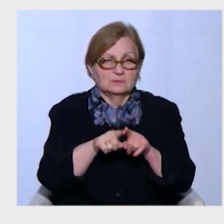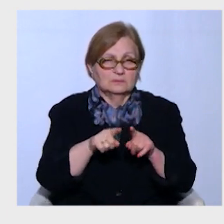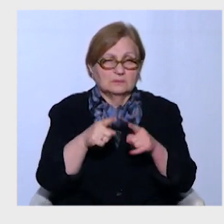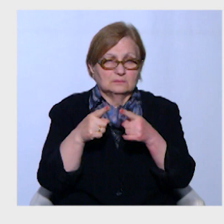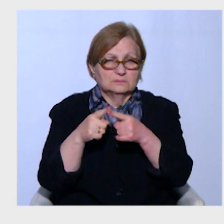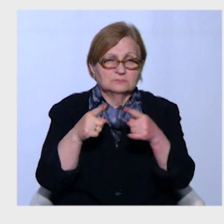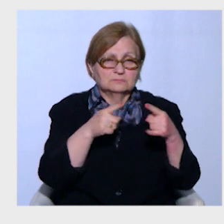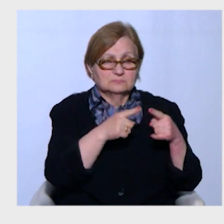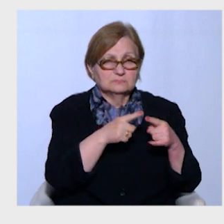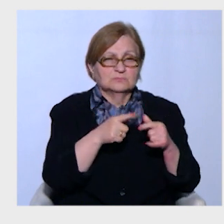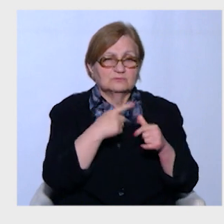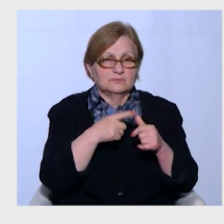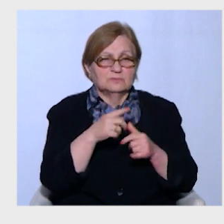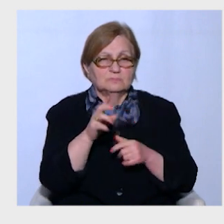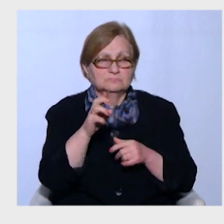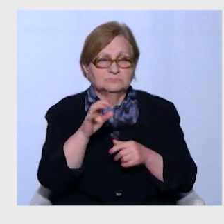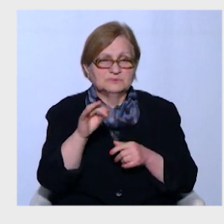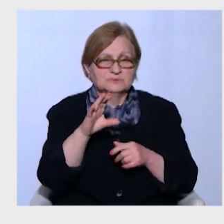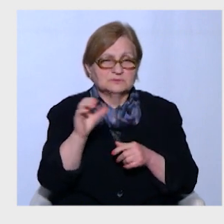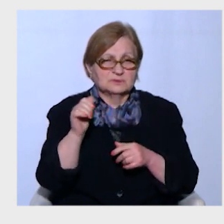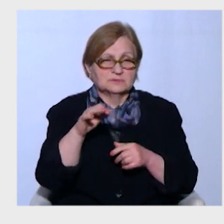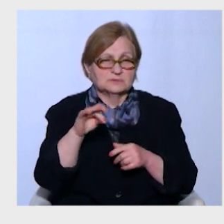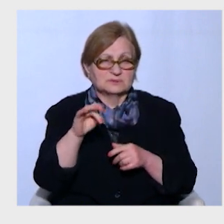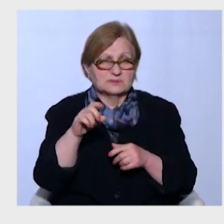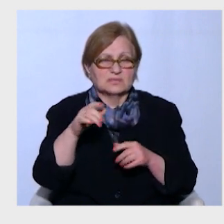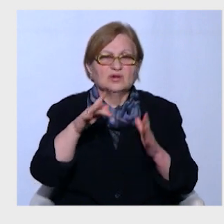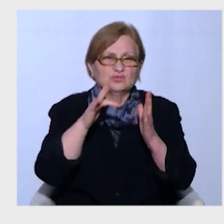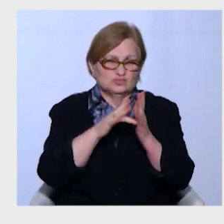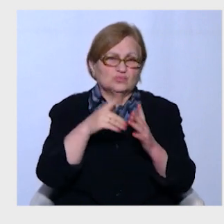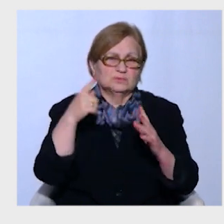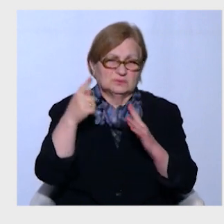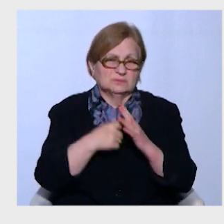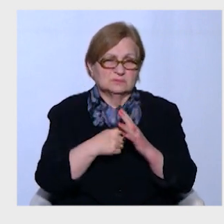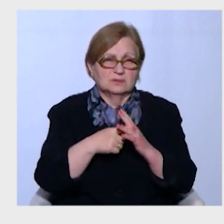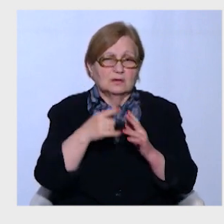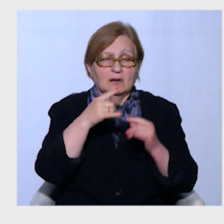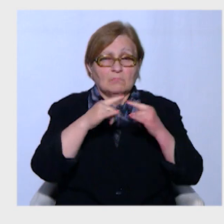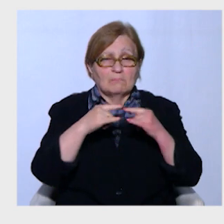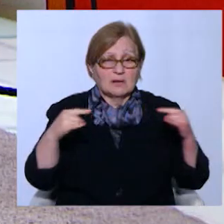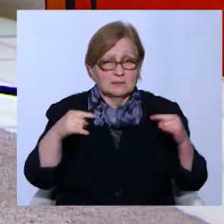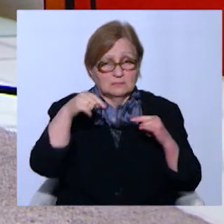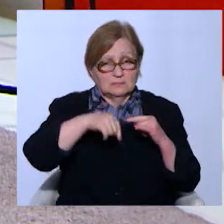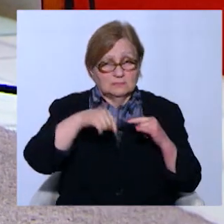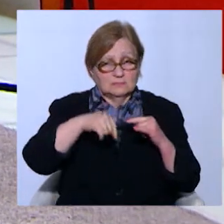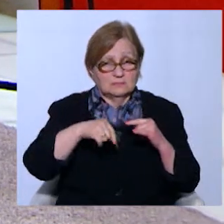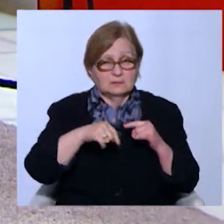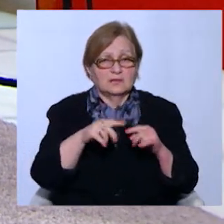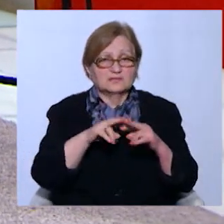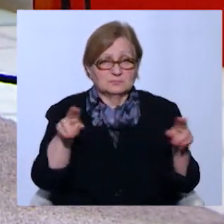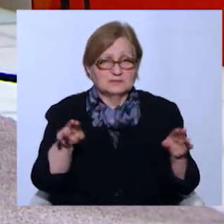კუთხის ბისექტრისებია. ის რომ გადაკვეთის წერტილით ერთმანეთს შუაზე ყოფთ, ვიცით. მართკუთხედში დიაგონალები ერთმანეთის